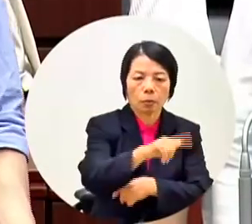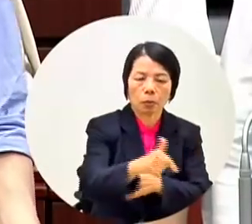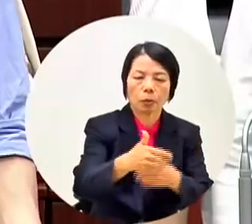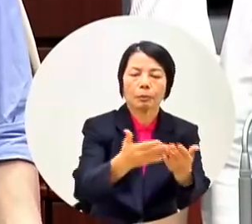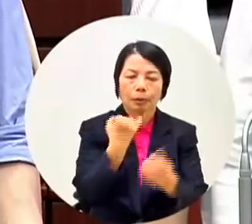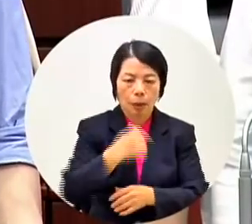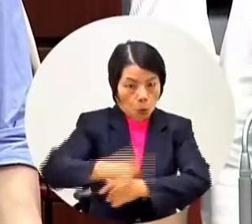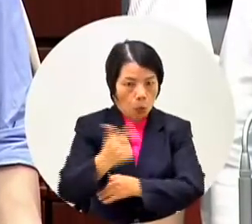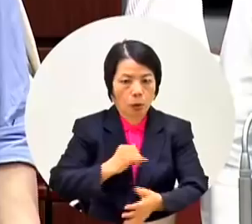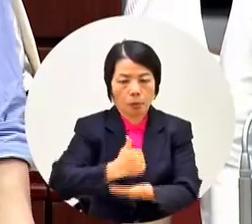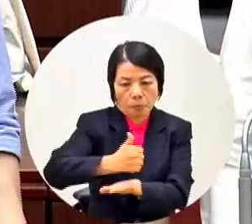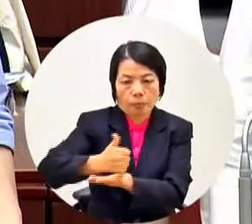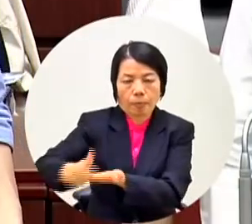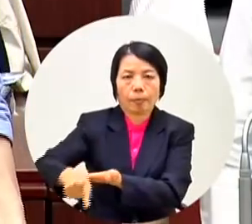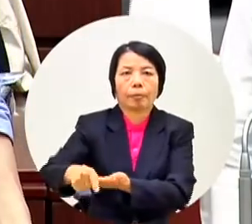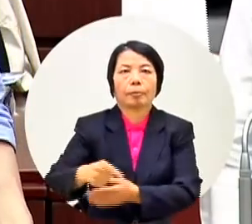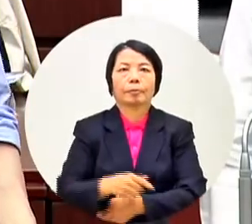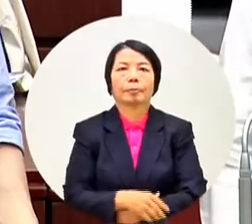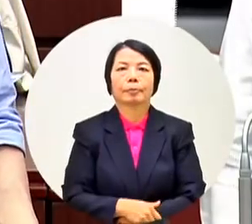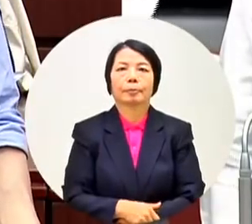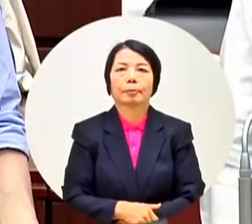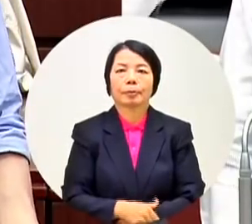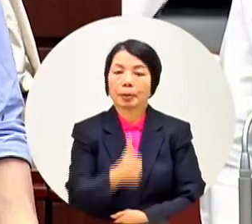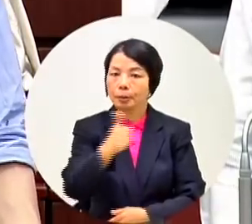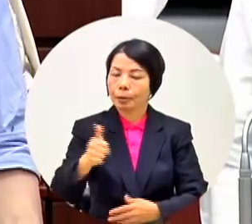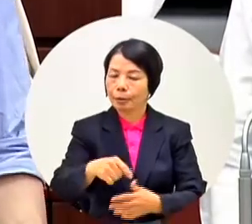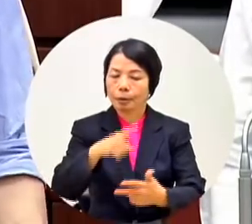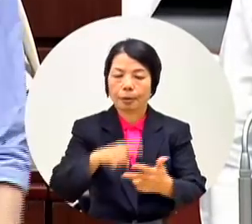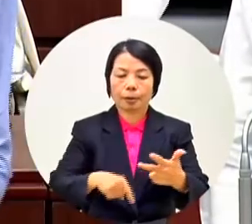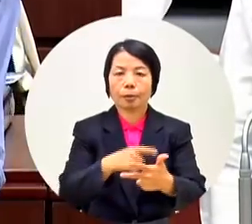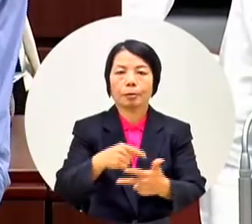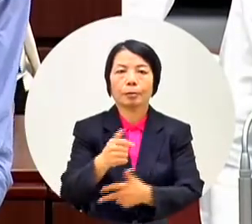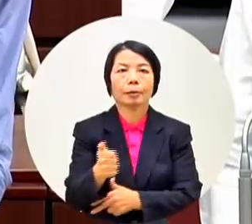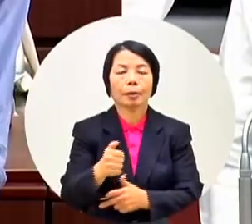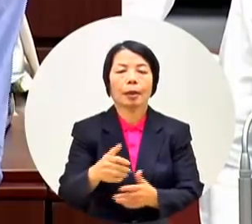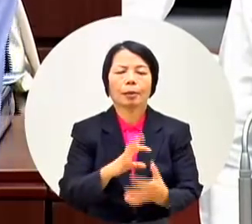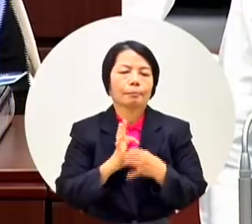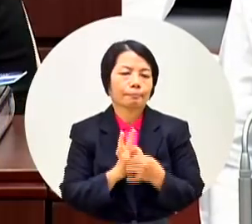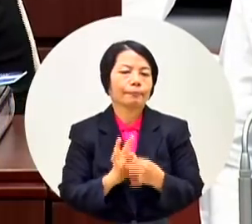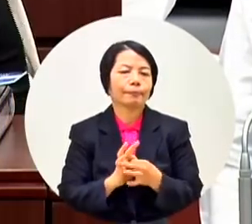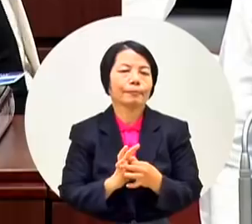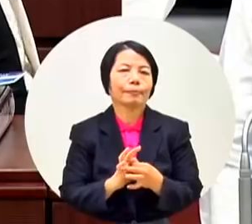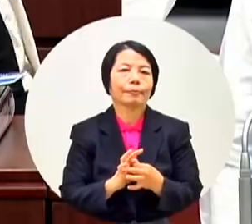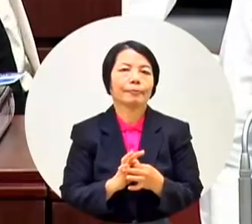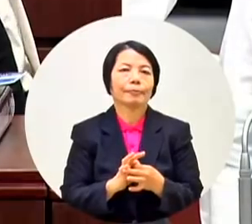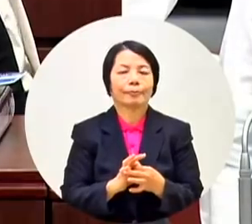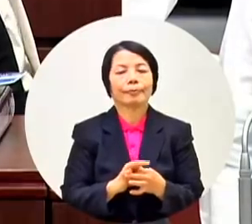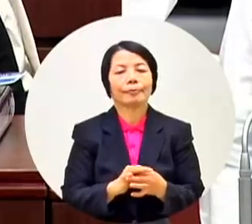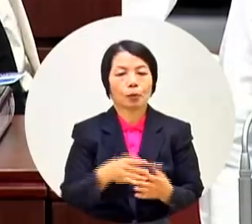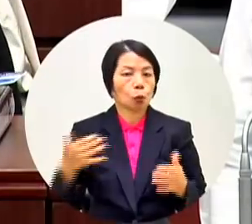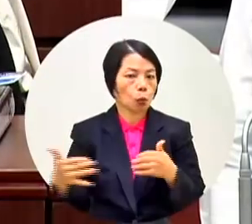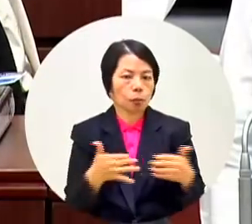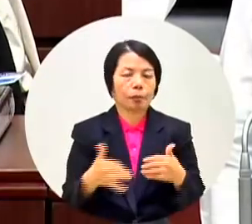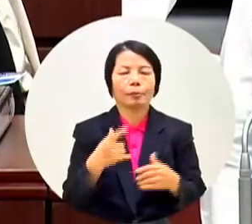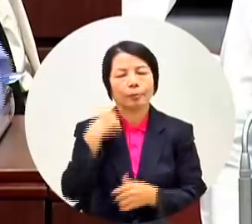员这个，这么关切的一个质询了，我们想法都是一样。第二个，朱议员也讲到九